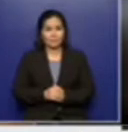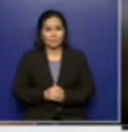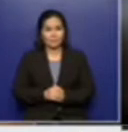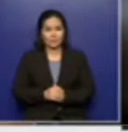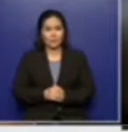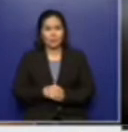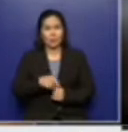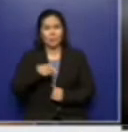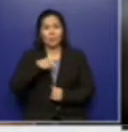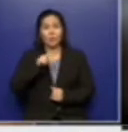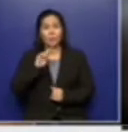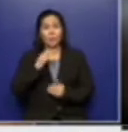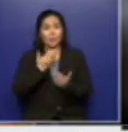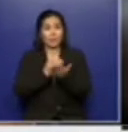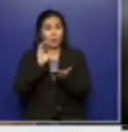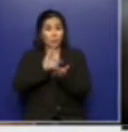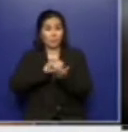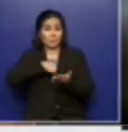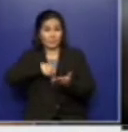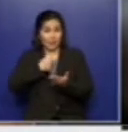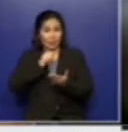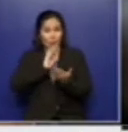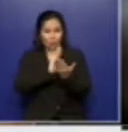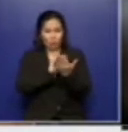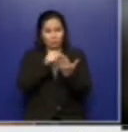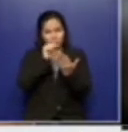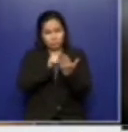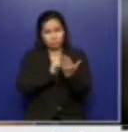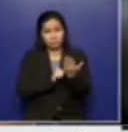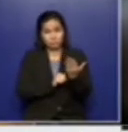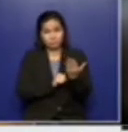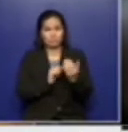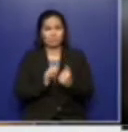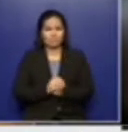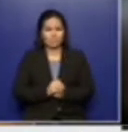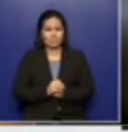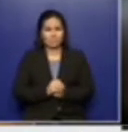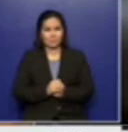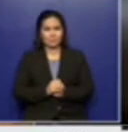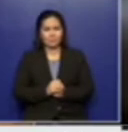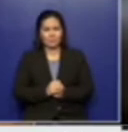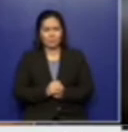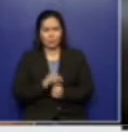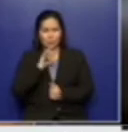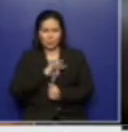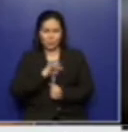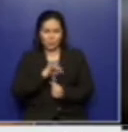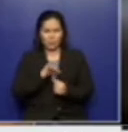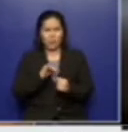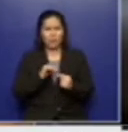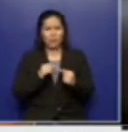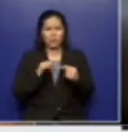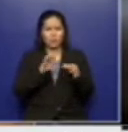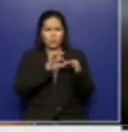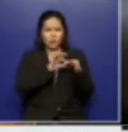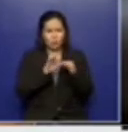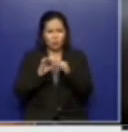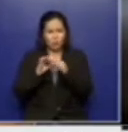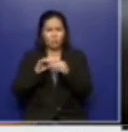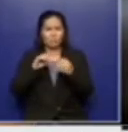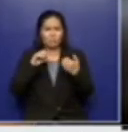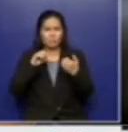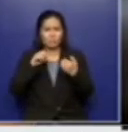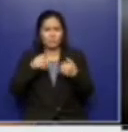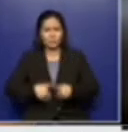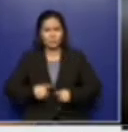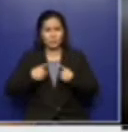ร่างพระราชบัญญัติงบประมาณฉบับนี้ยังไม่สอดคล้องต่อสถานการณ์ความเป็นจ